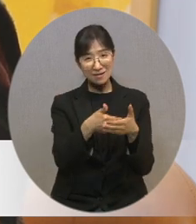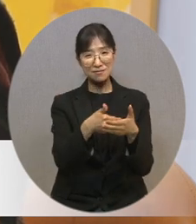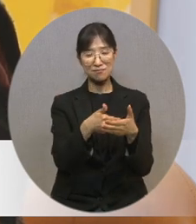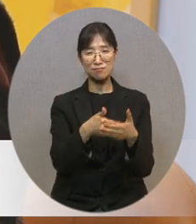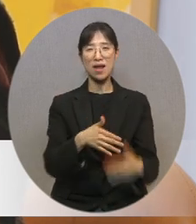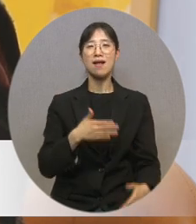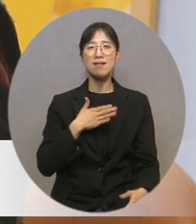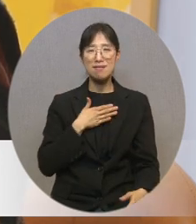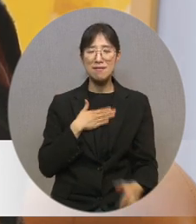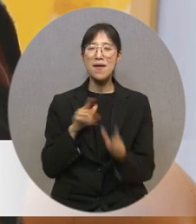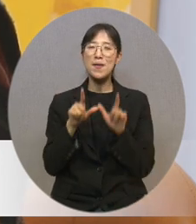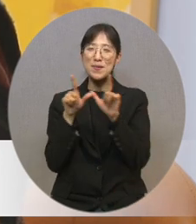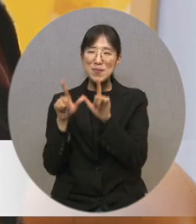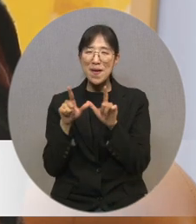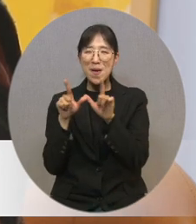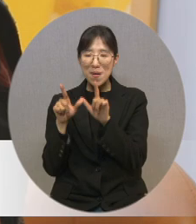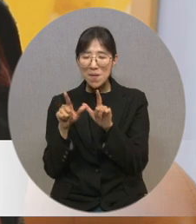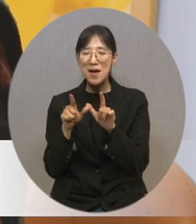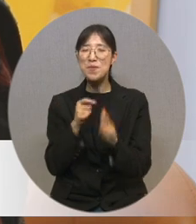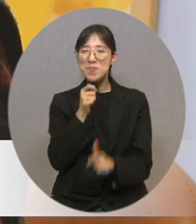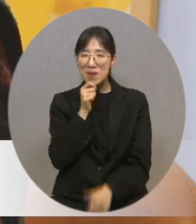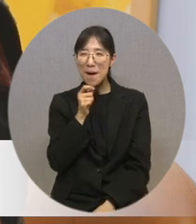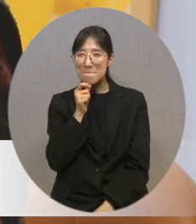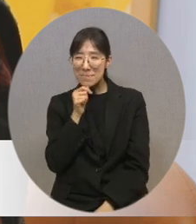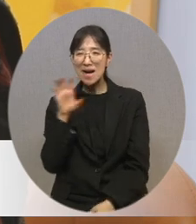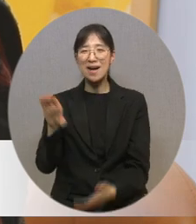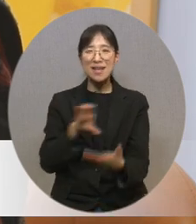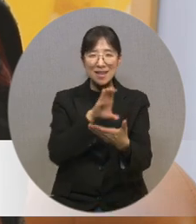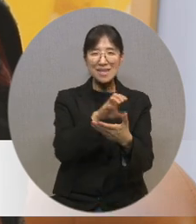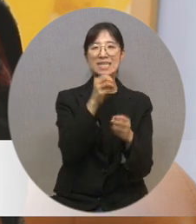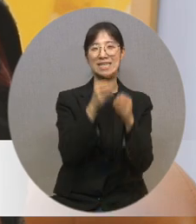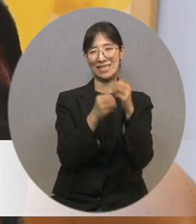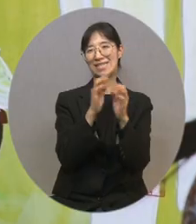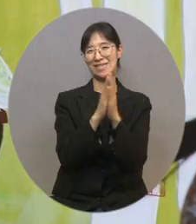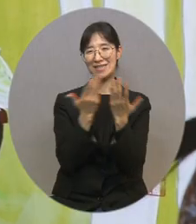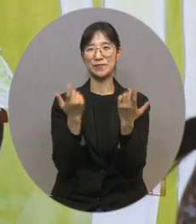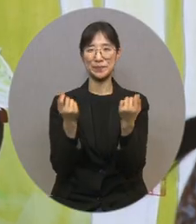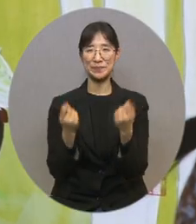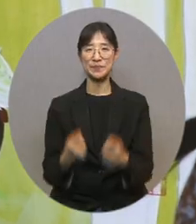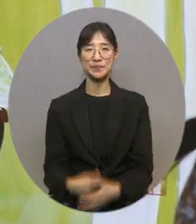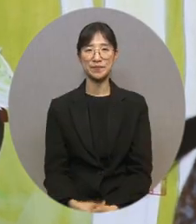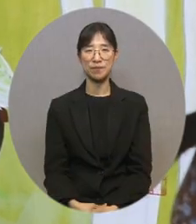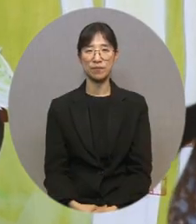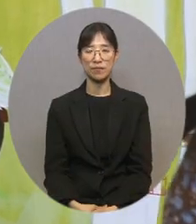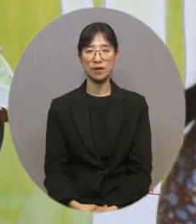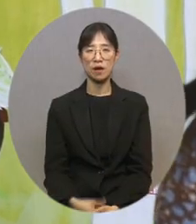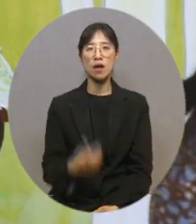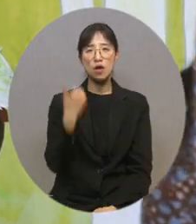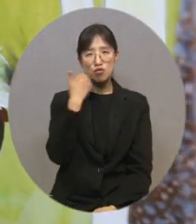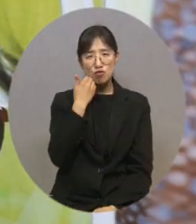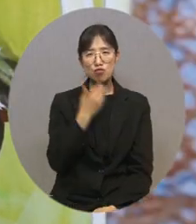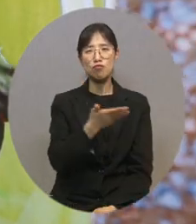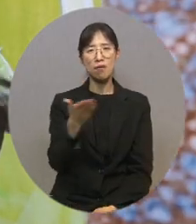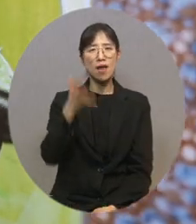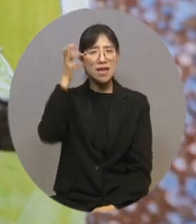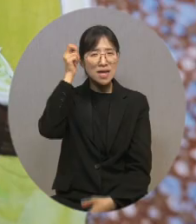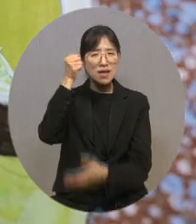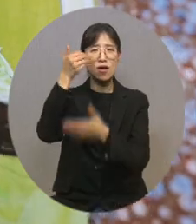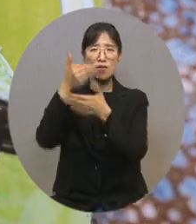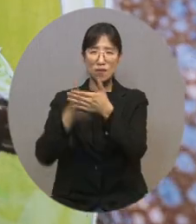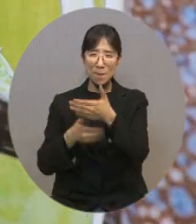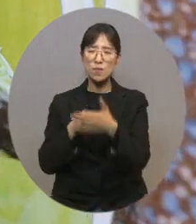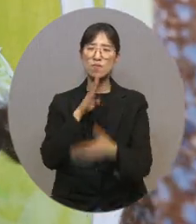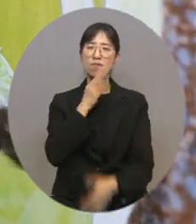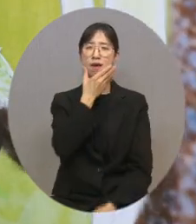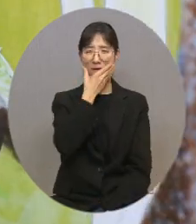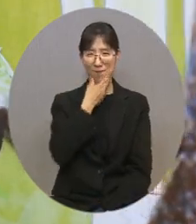그 작은 제 생활의 시집인 거예요. 누군가의 기억에 남는다는 것은 참